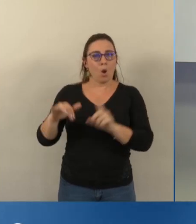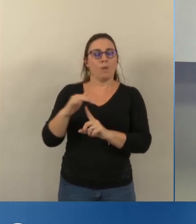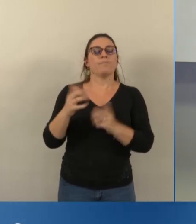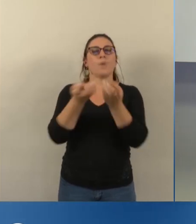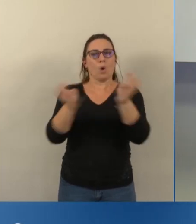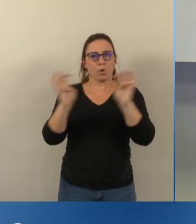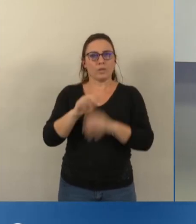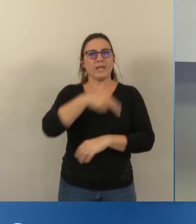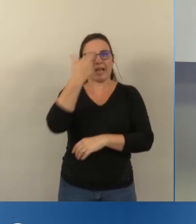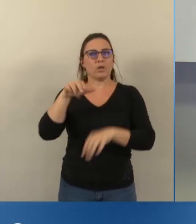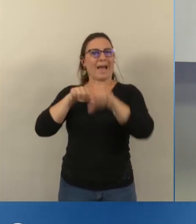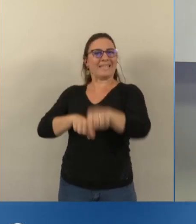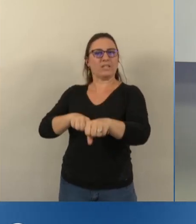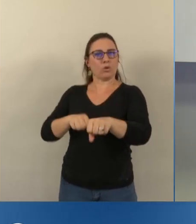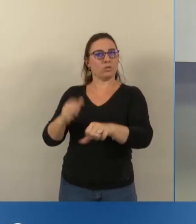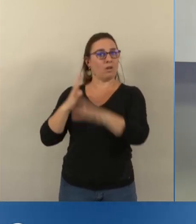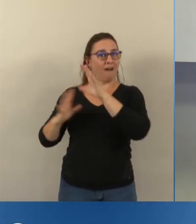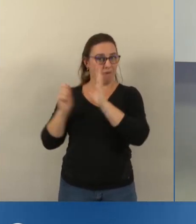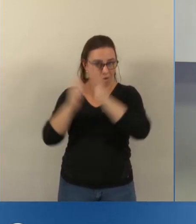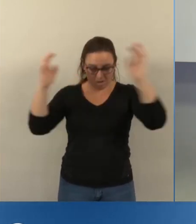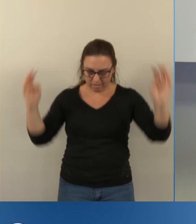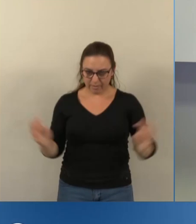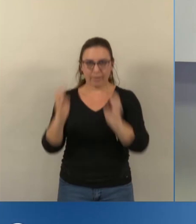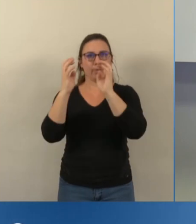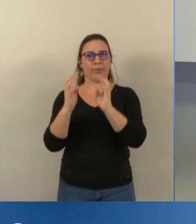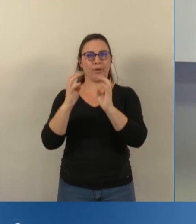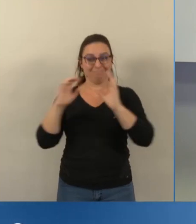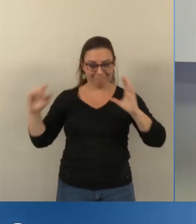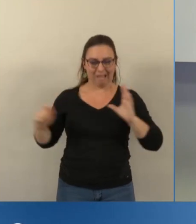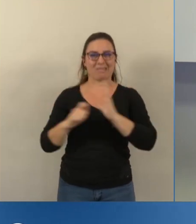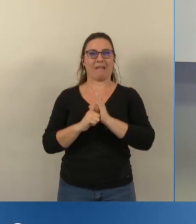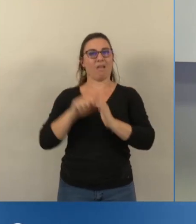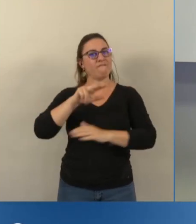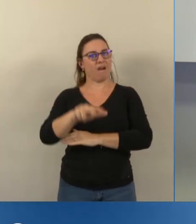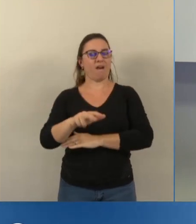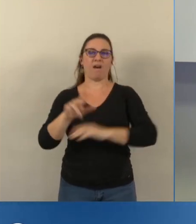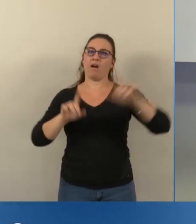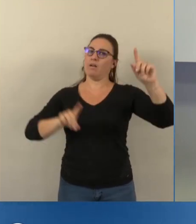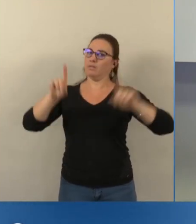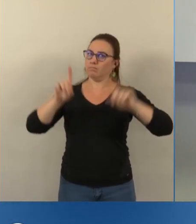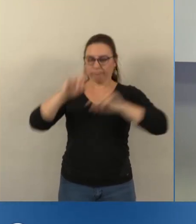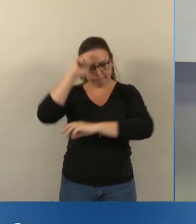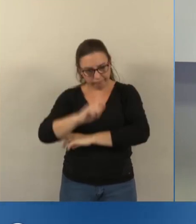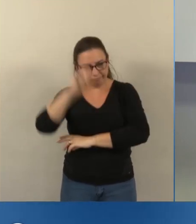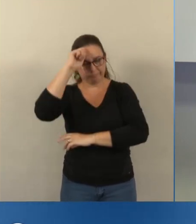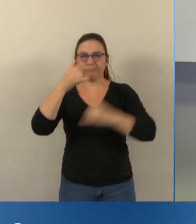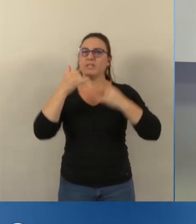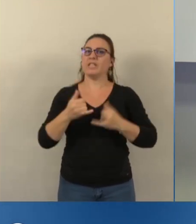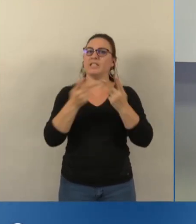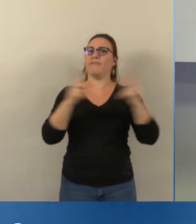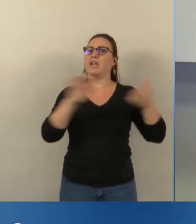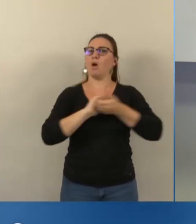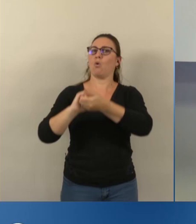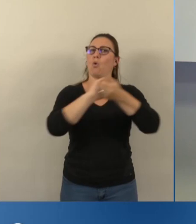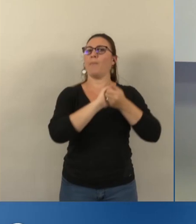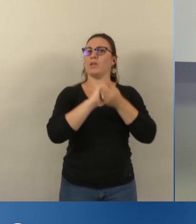National de la Résistance se rencontrer et cette date sera célébrée dans notre ville compagnon de la Libération une des